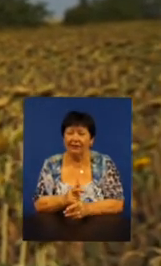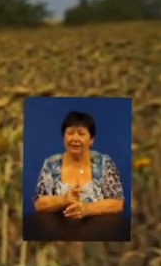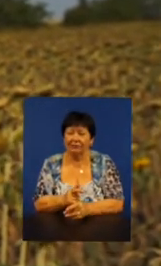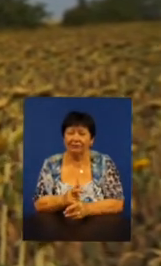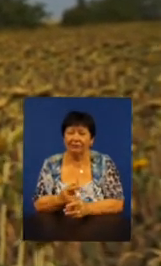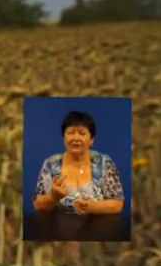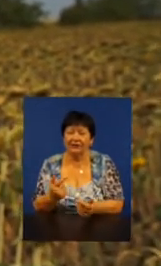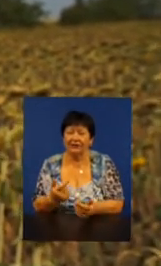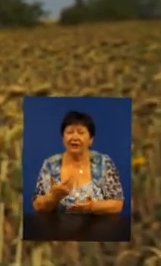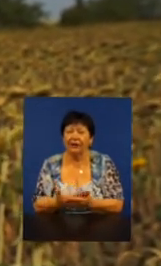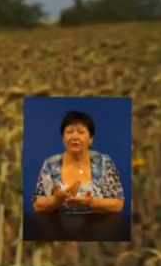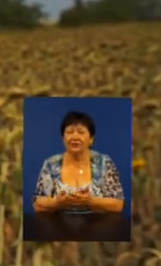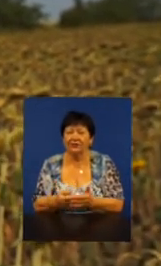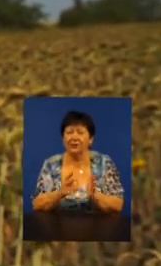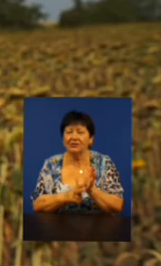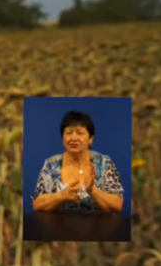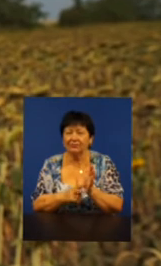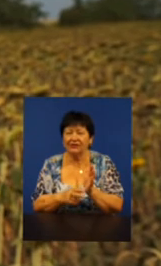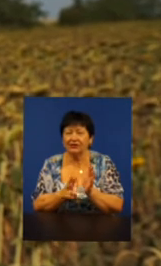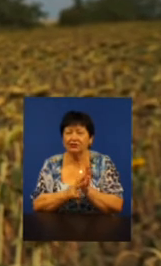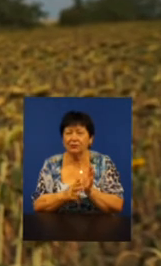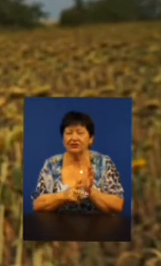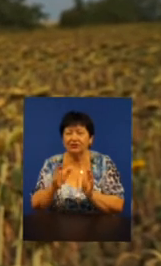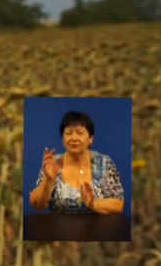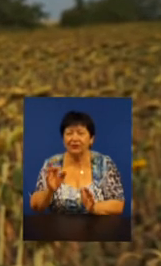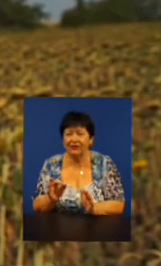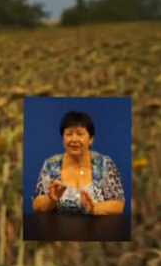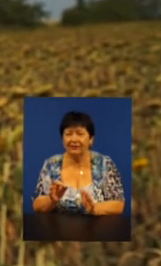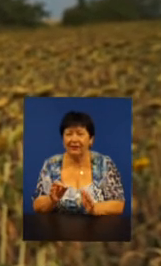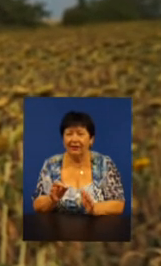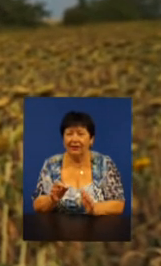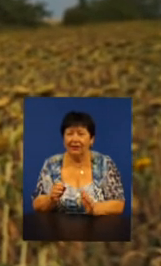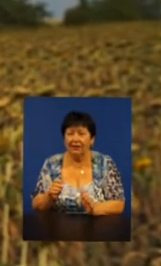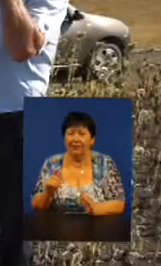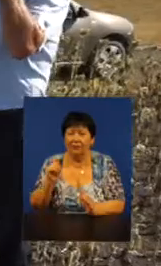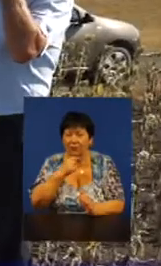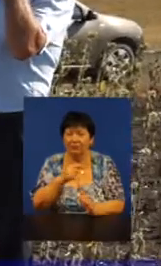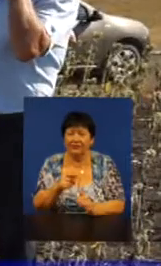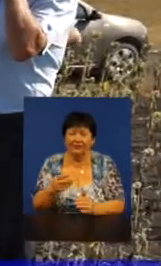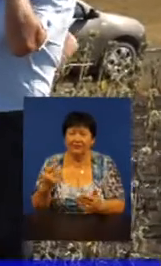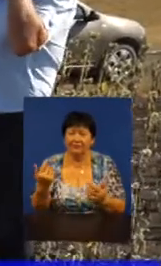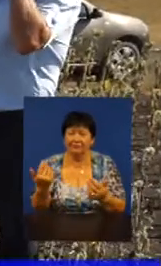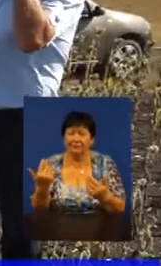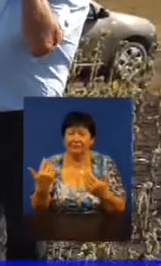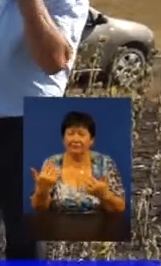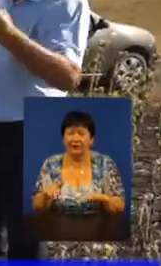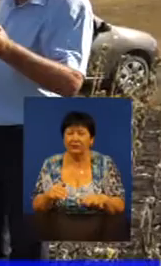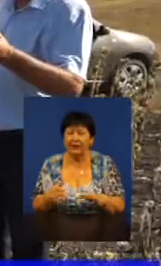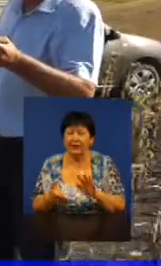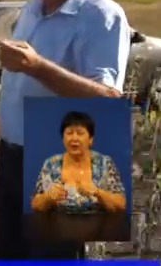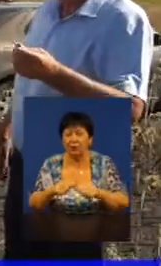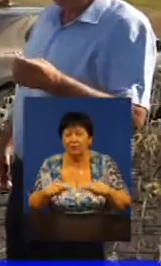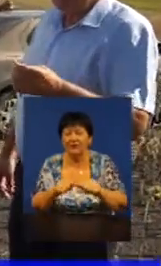complicată, aproximativ 70-80% din suprafețele de porumb sunt afectate. Comisiile locale de